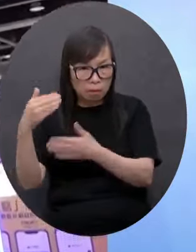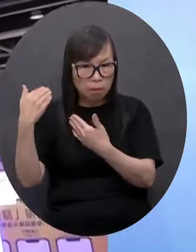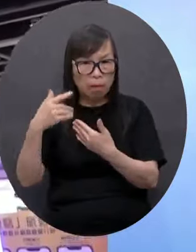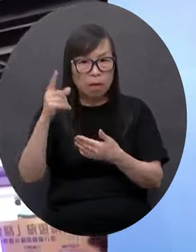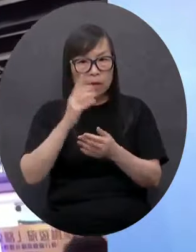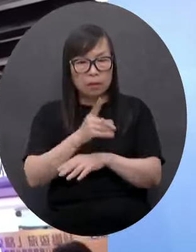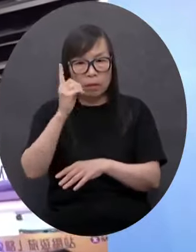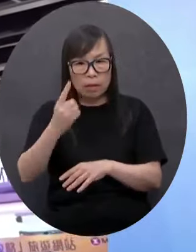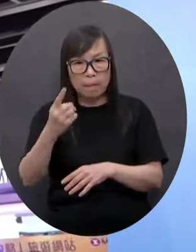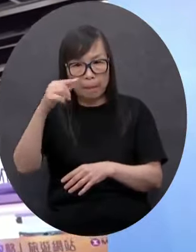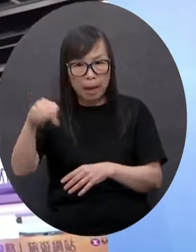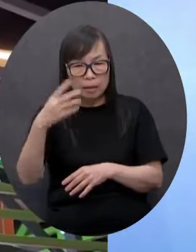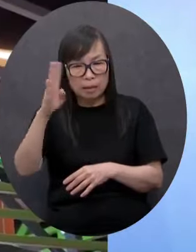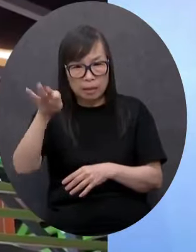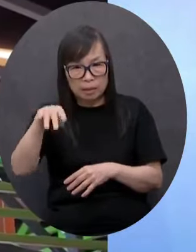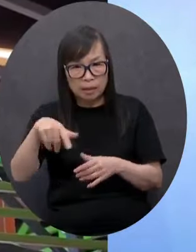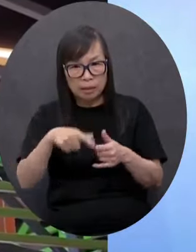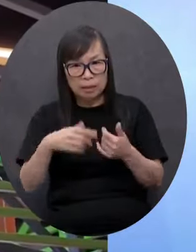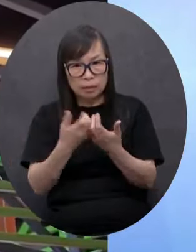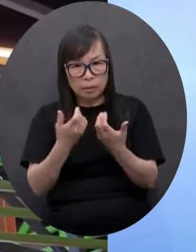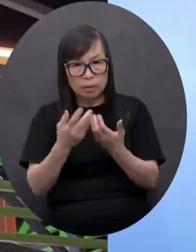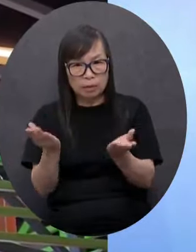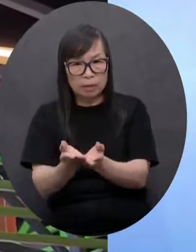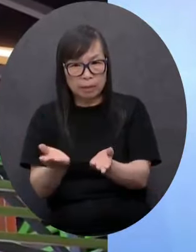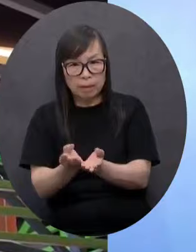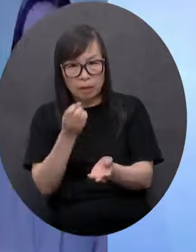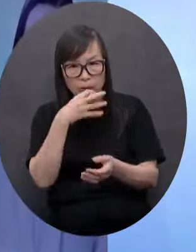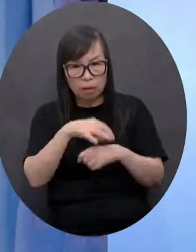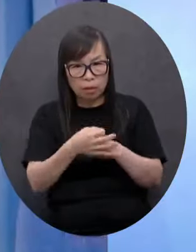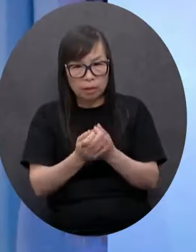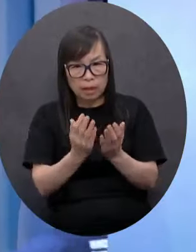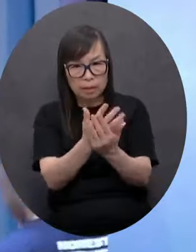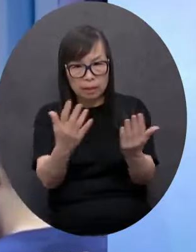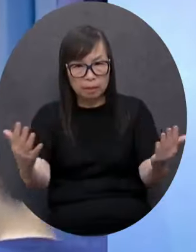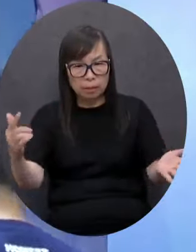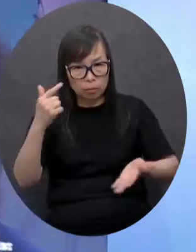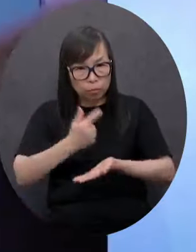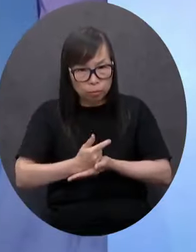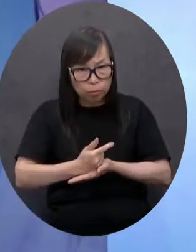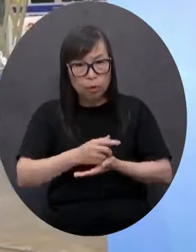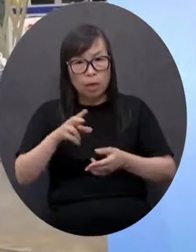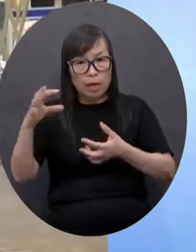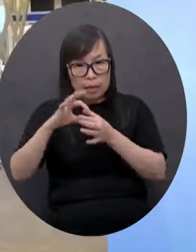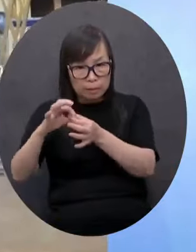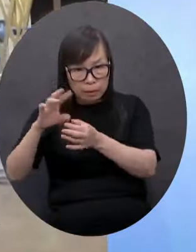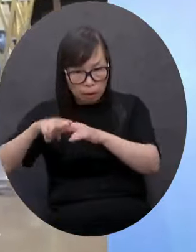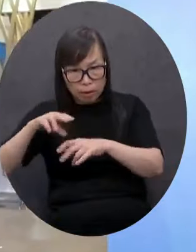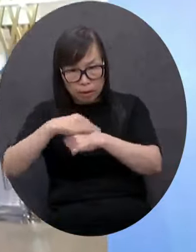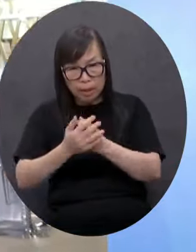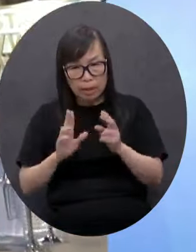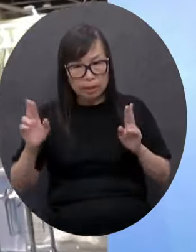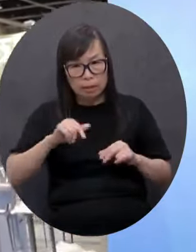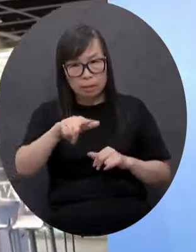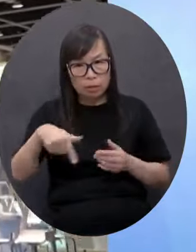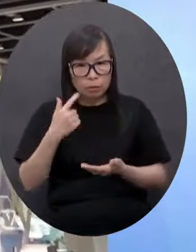過14000人。認為這些數字力證香港作為國際展覽樞紐和連接內地和世界市